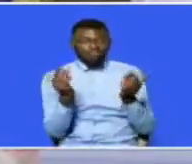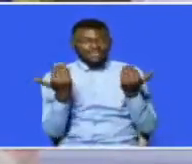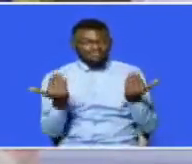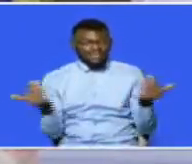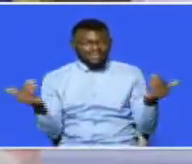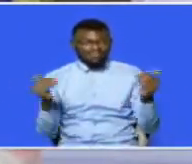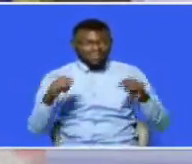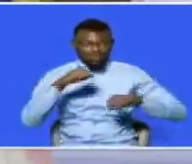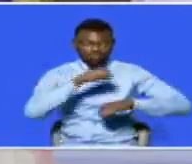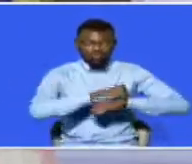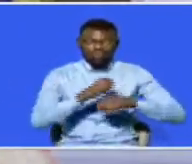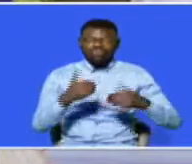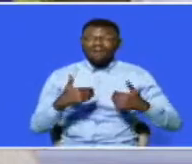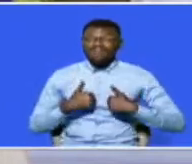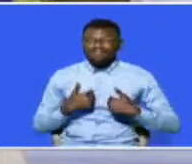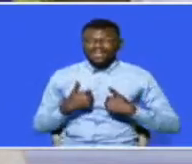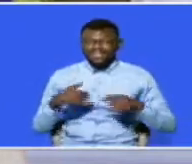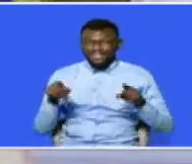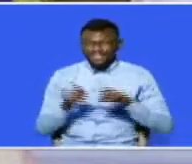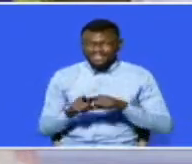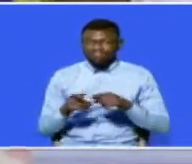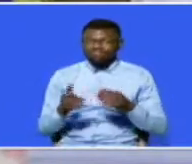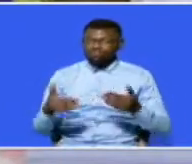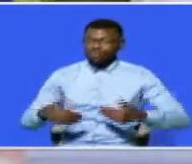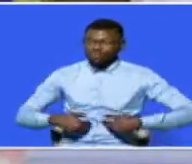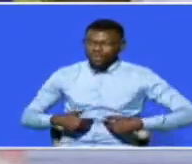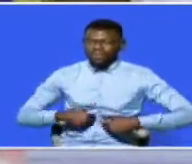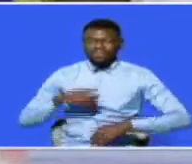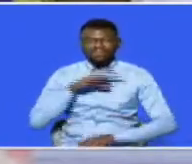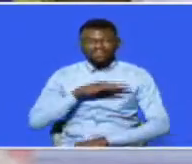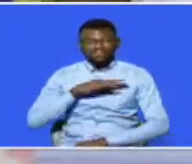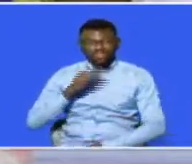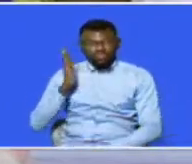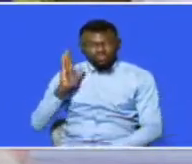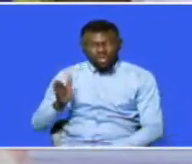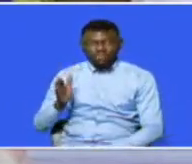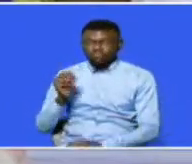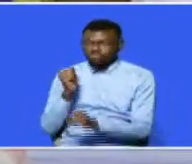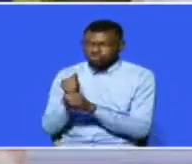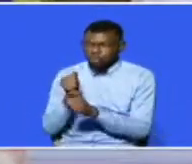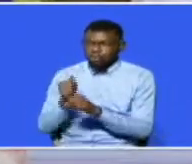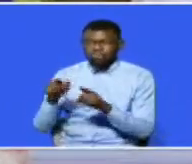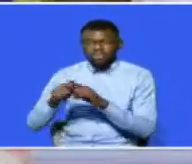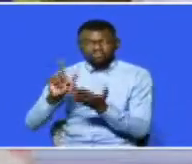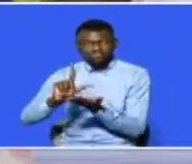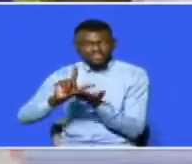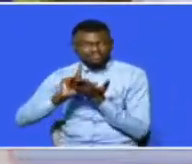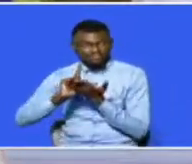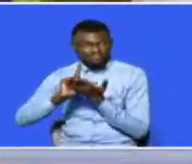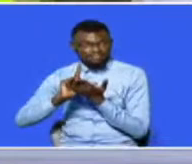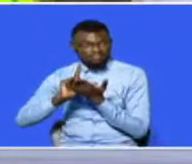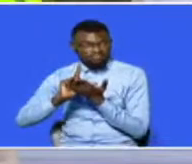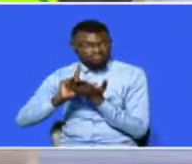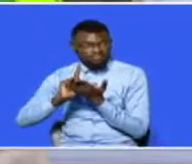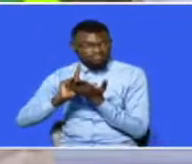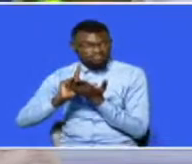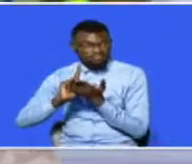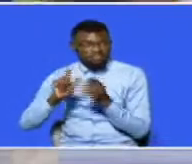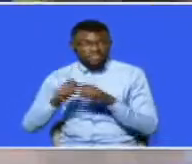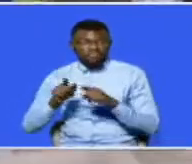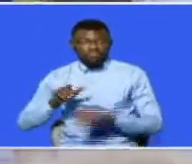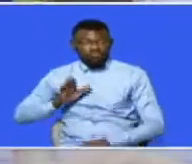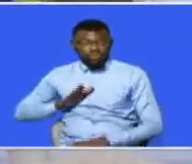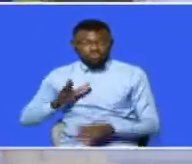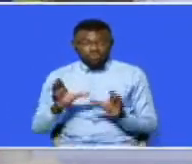mashule. Iko na kitu kwa vijana, ajira na mikopo. Iko na kitu kwa